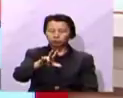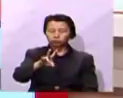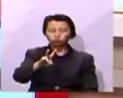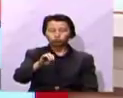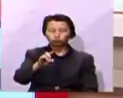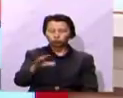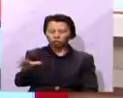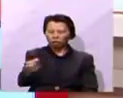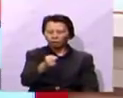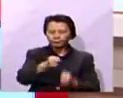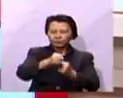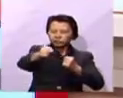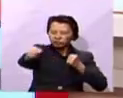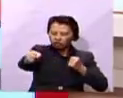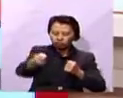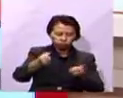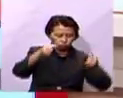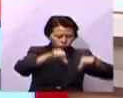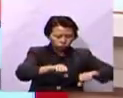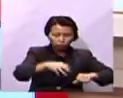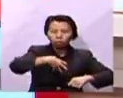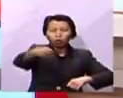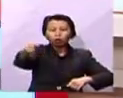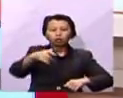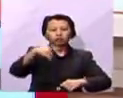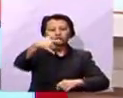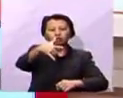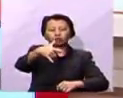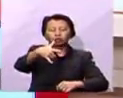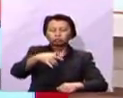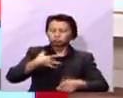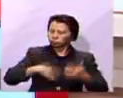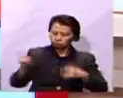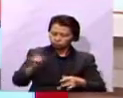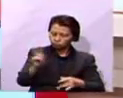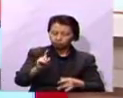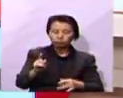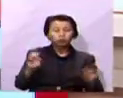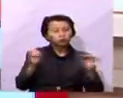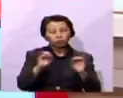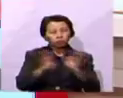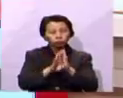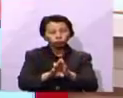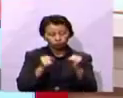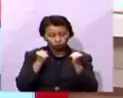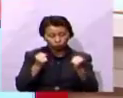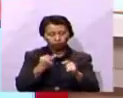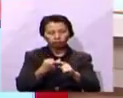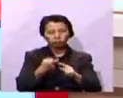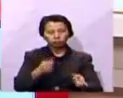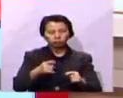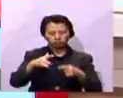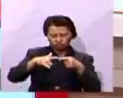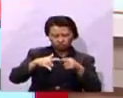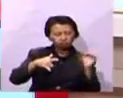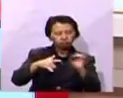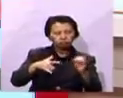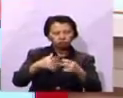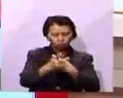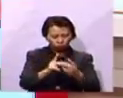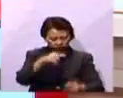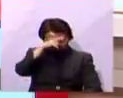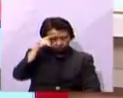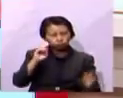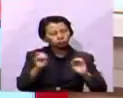alih dari jauh dalam cubaan menggagalkan rampasan pesawat tersebut. Selagi tiada bukti kukuh daripada bangkai pesawat atau kotak